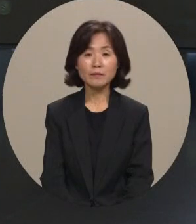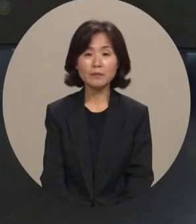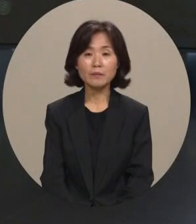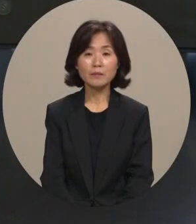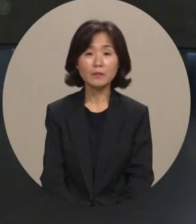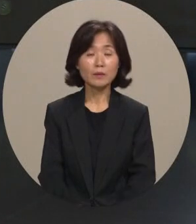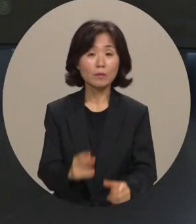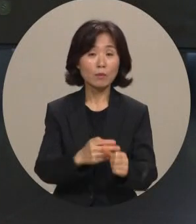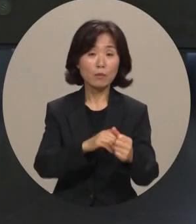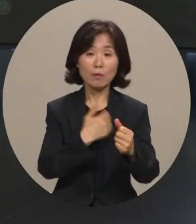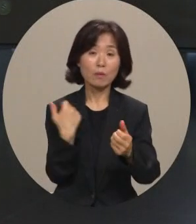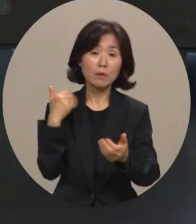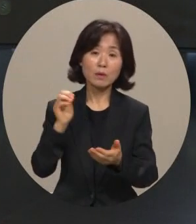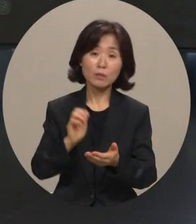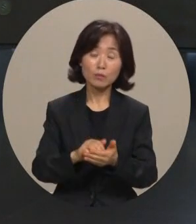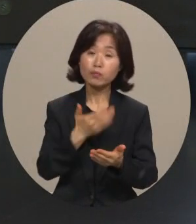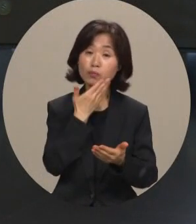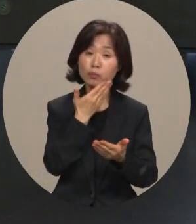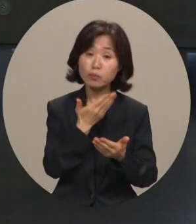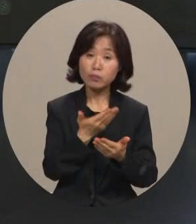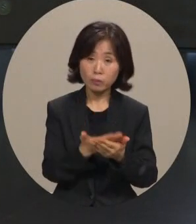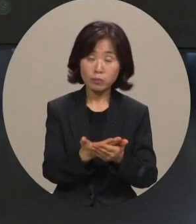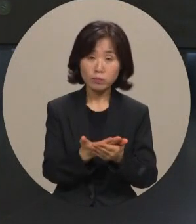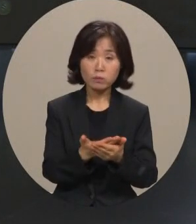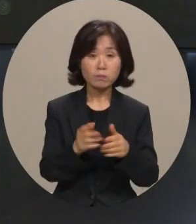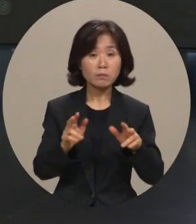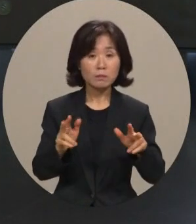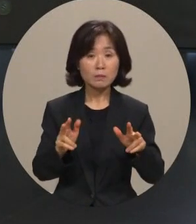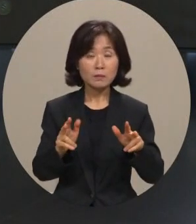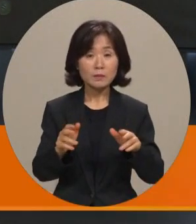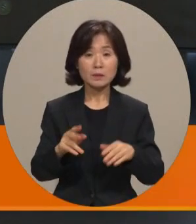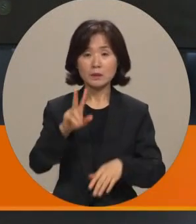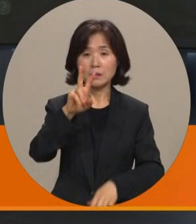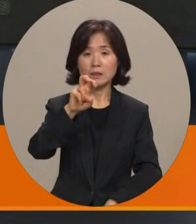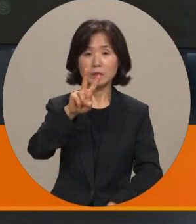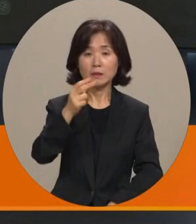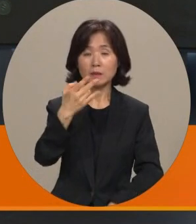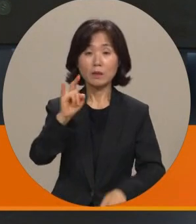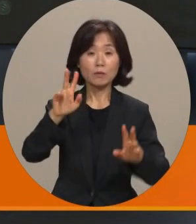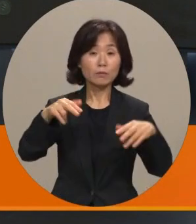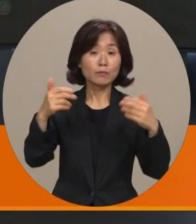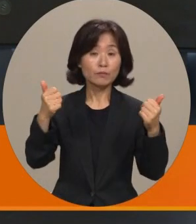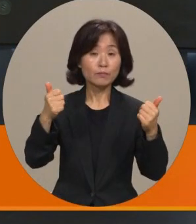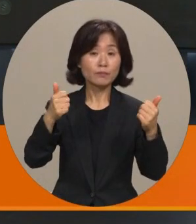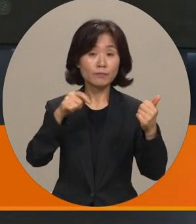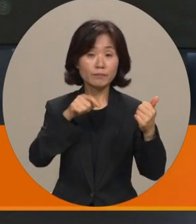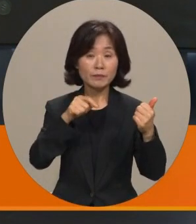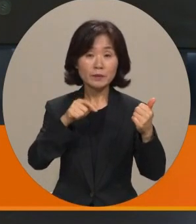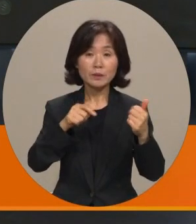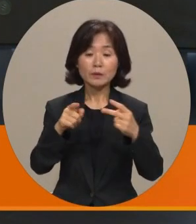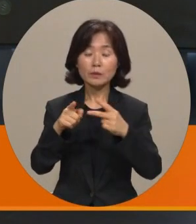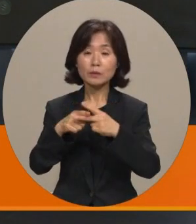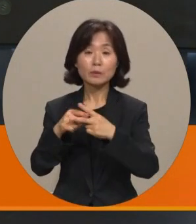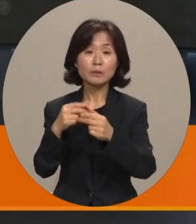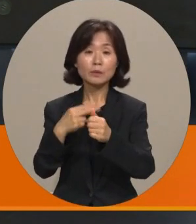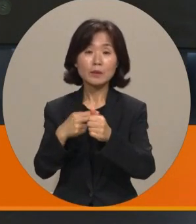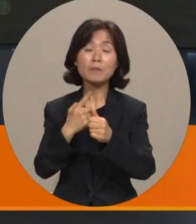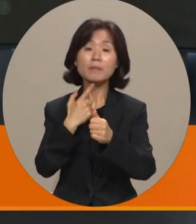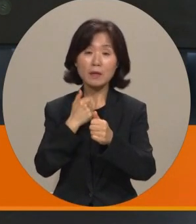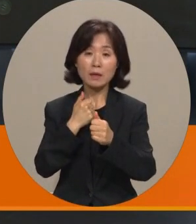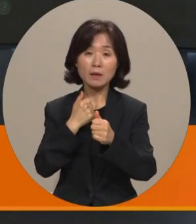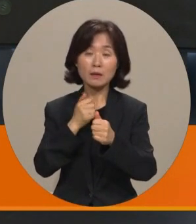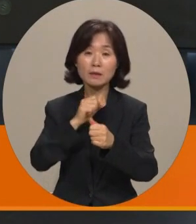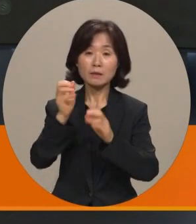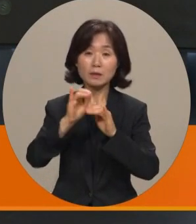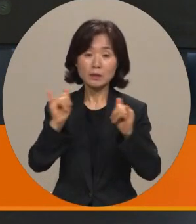이처럼 교권 회복이 중요한 과제로 떠오르면서 이번 22대 국회에는이 초등교사 출신 당선인 두 명이